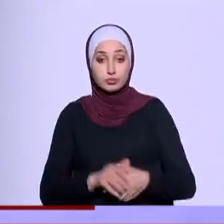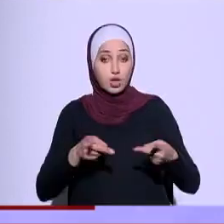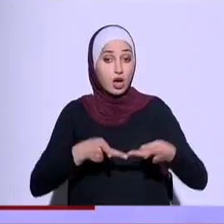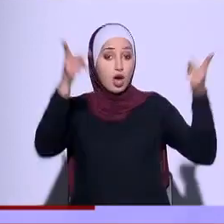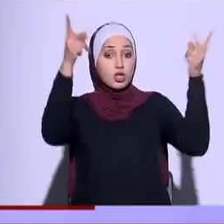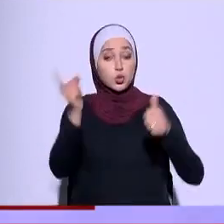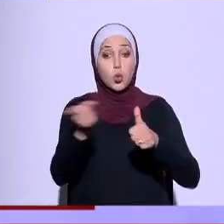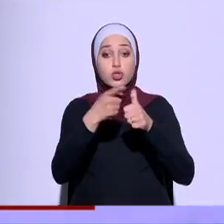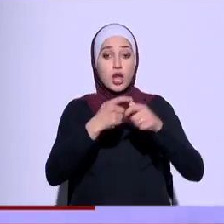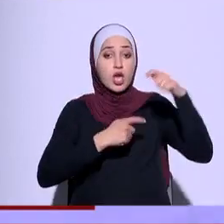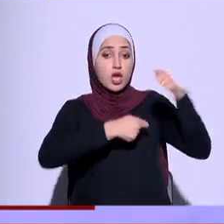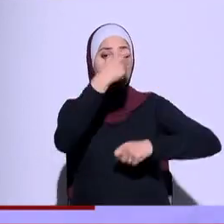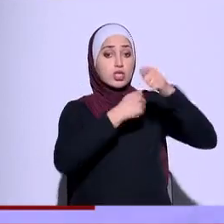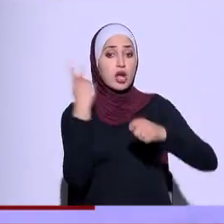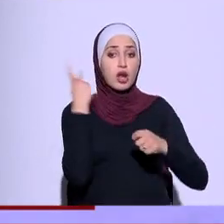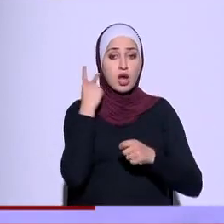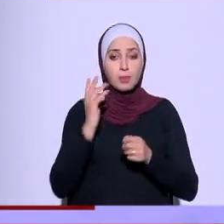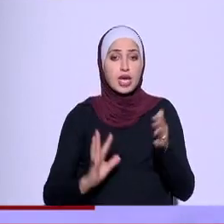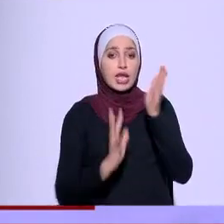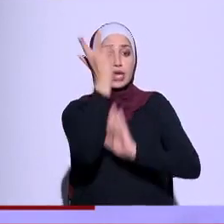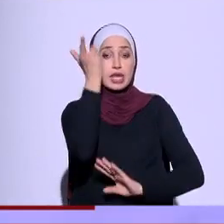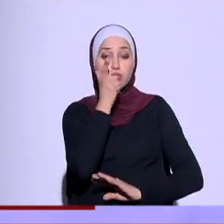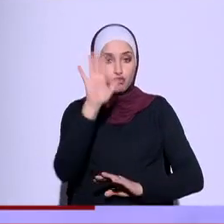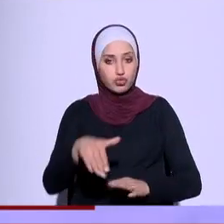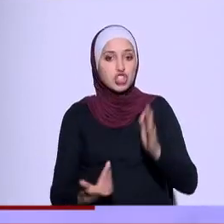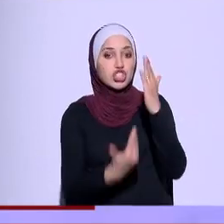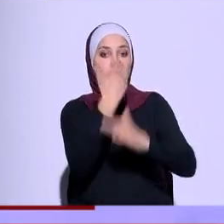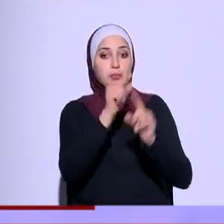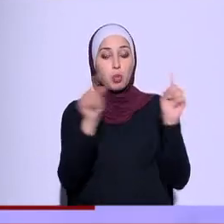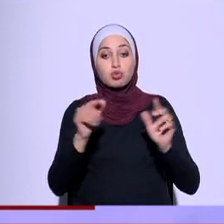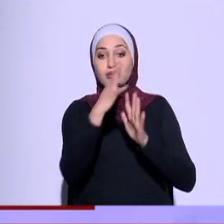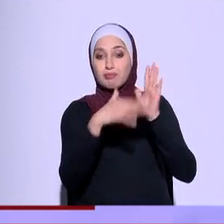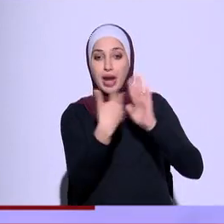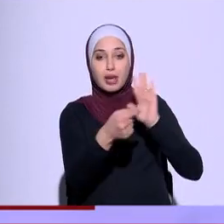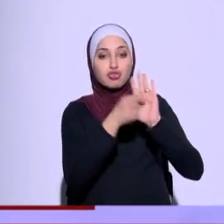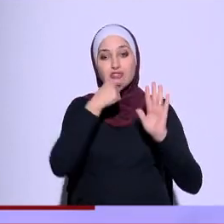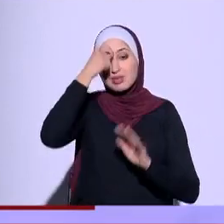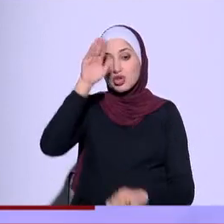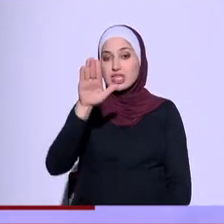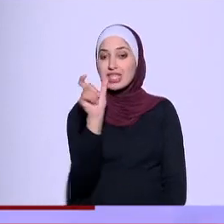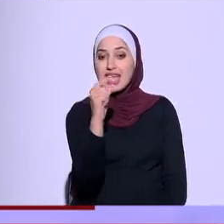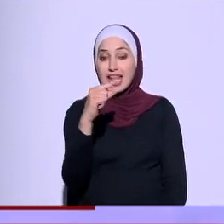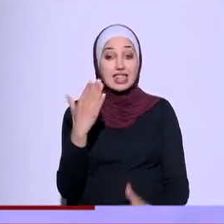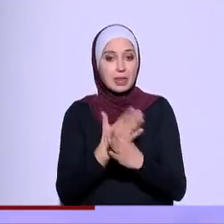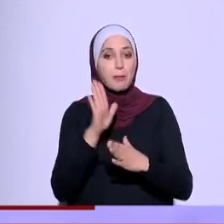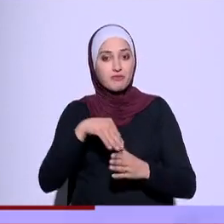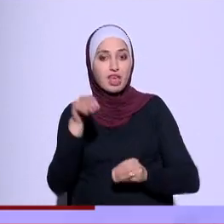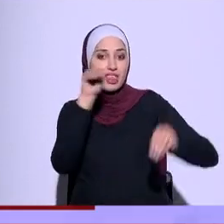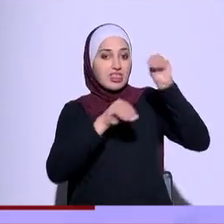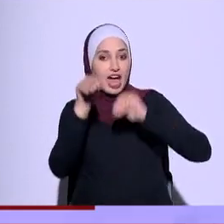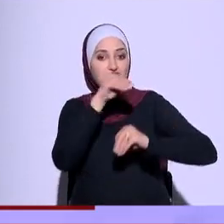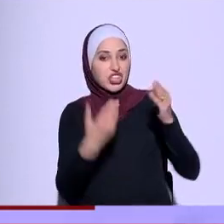أطلقت وزارة الاقتصاد الرقمي والريادة النسخة الجديدة من تطبيق سند الحكومي بعد الانتهاء من إضافة بعض